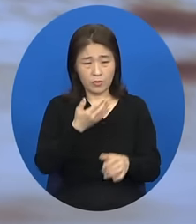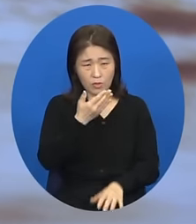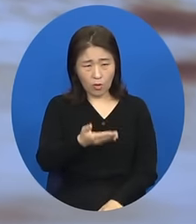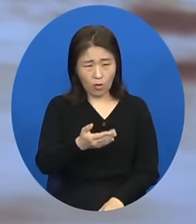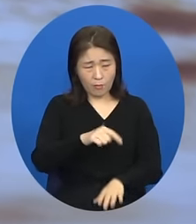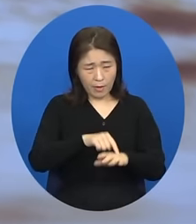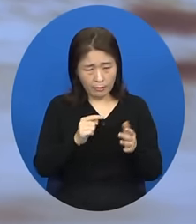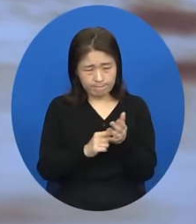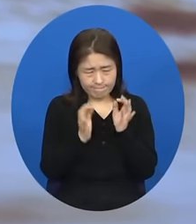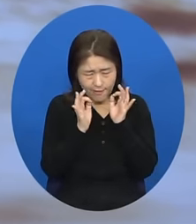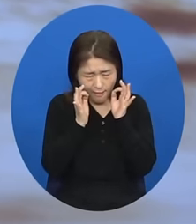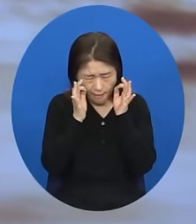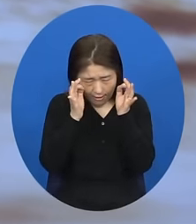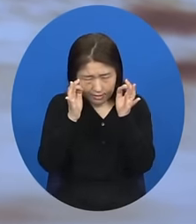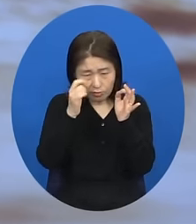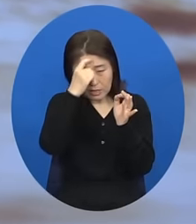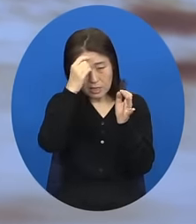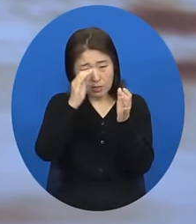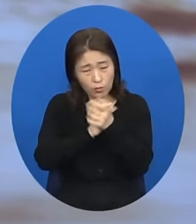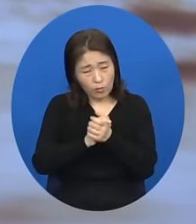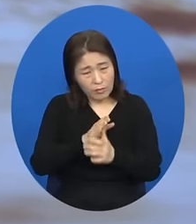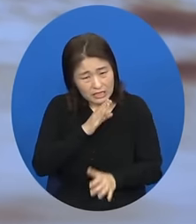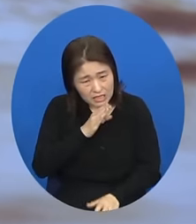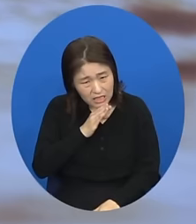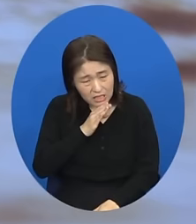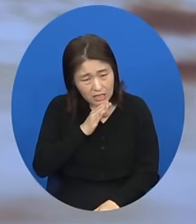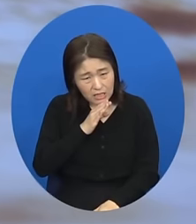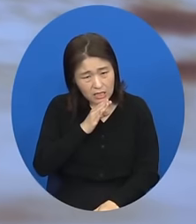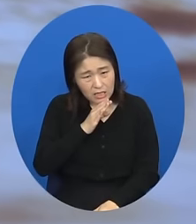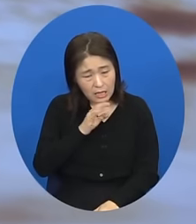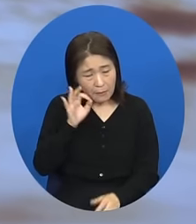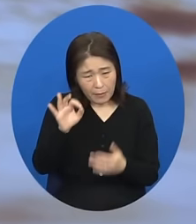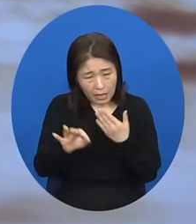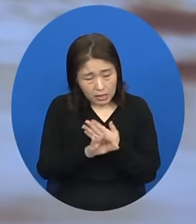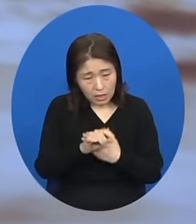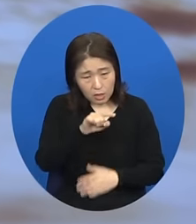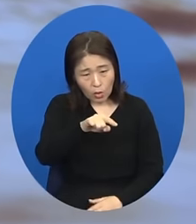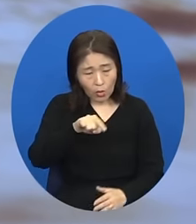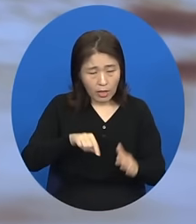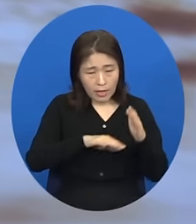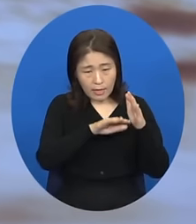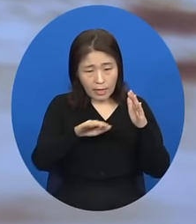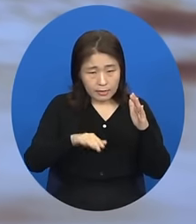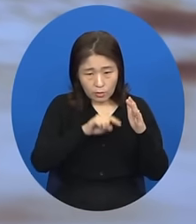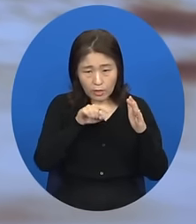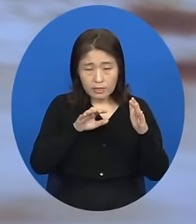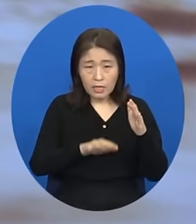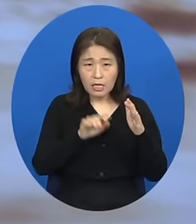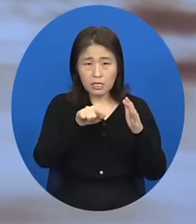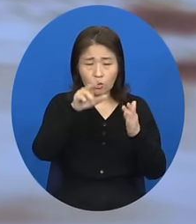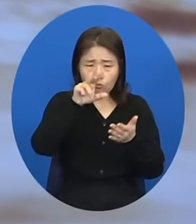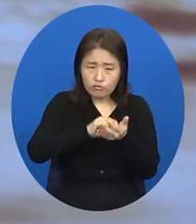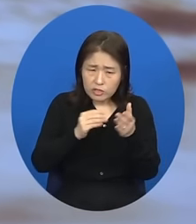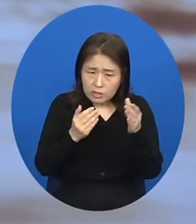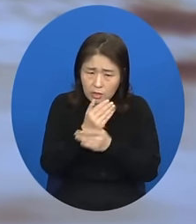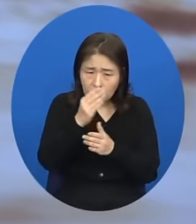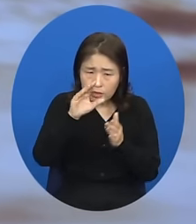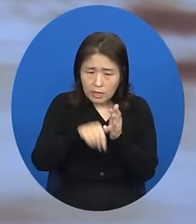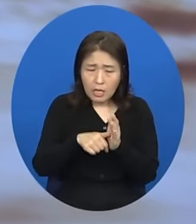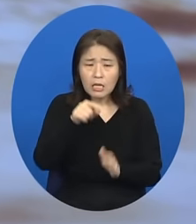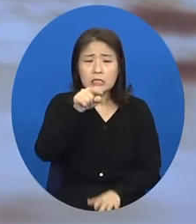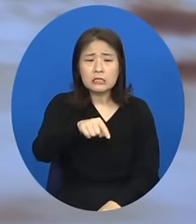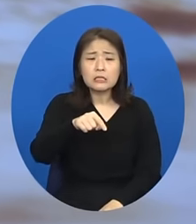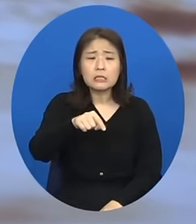생각하며 기도했니? 만약에 너희 가정에, 너희 친척에 이런 문제가 있었을 때 그렇게 기도할